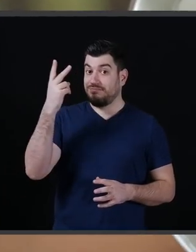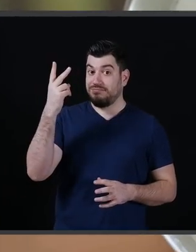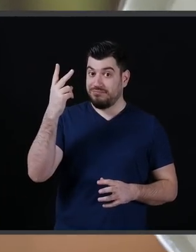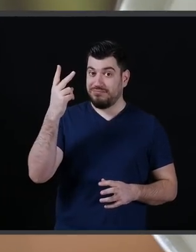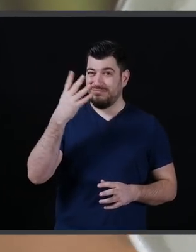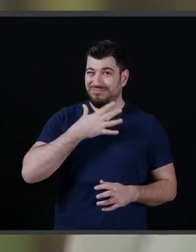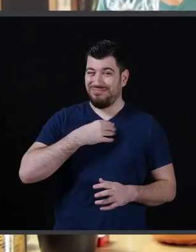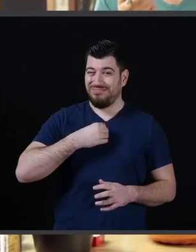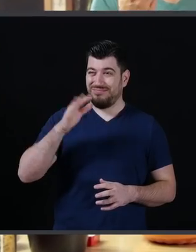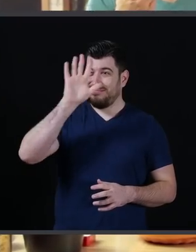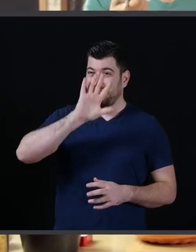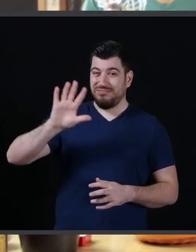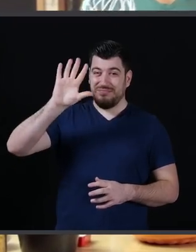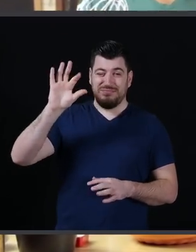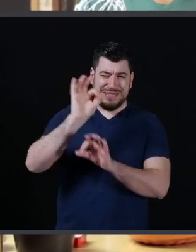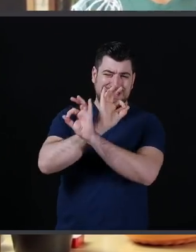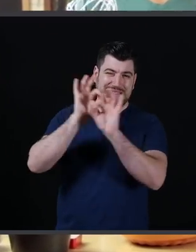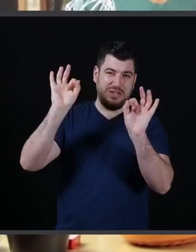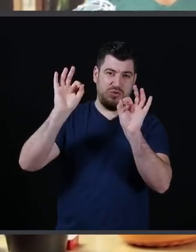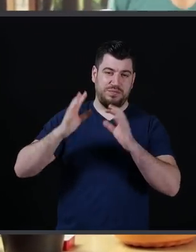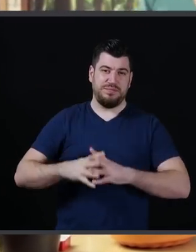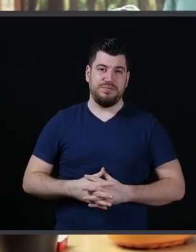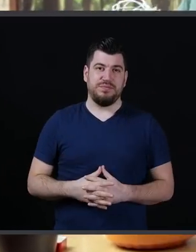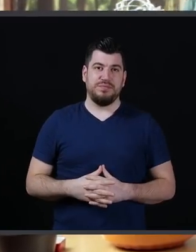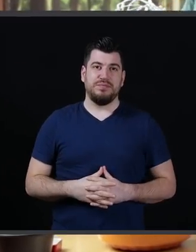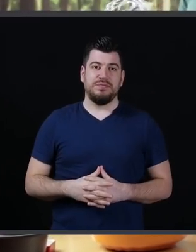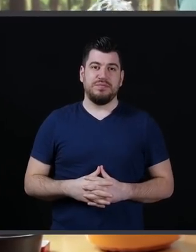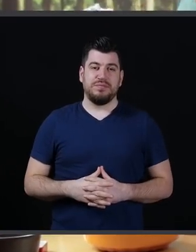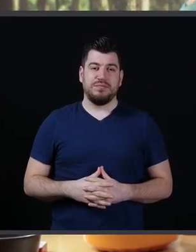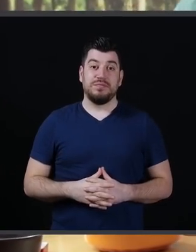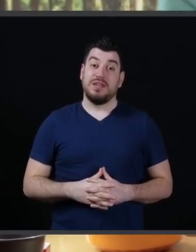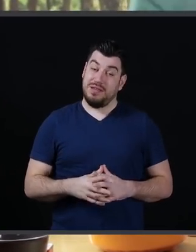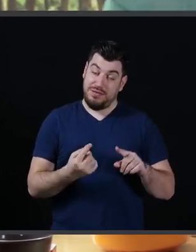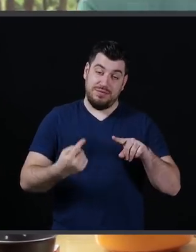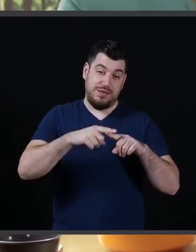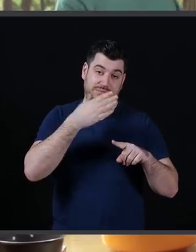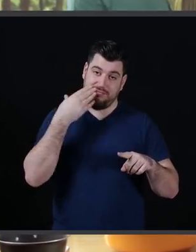Τέλειο Και νόστιμο Άρα